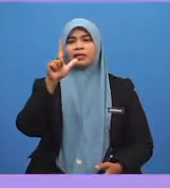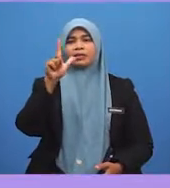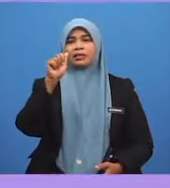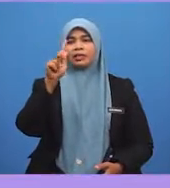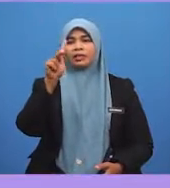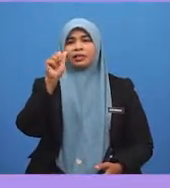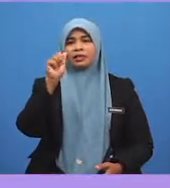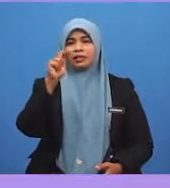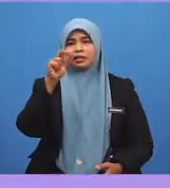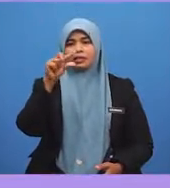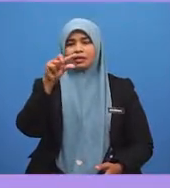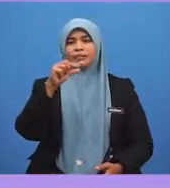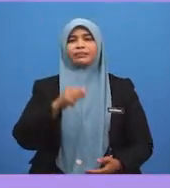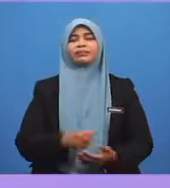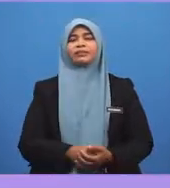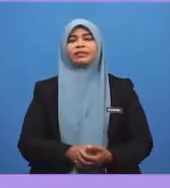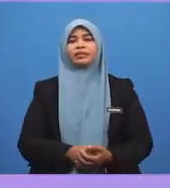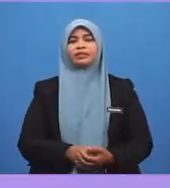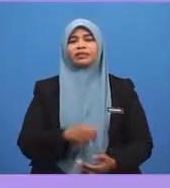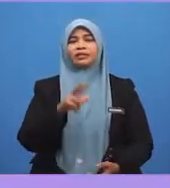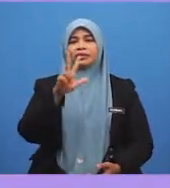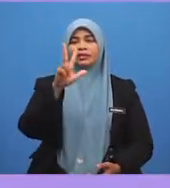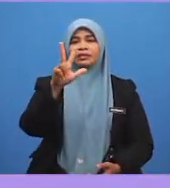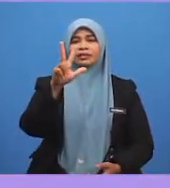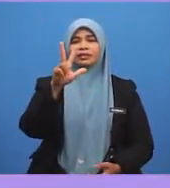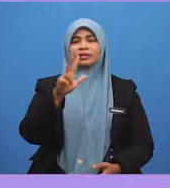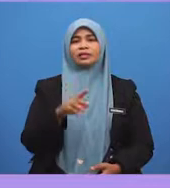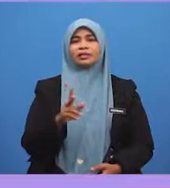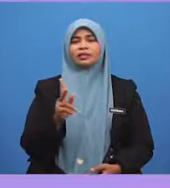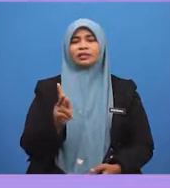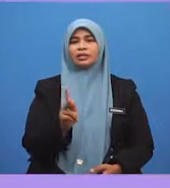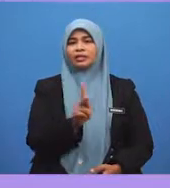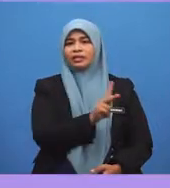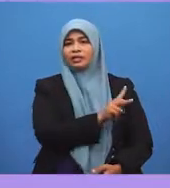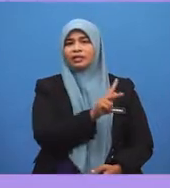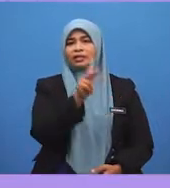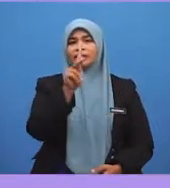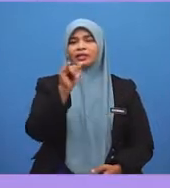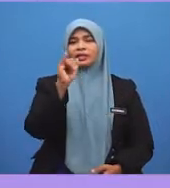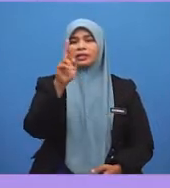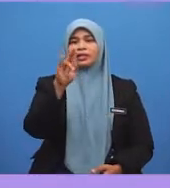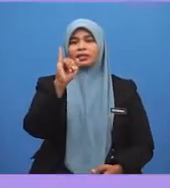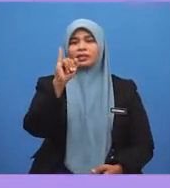Belakang. Kata arah yang ketiga, kiri. Kiri.